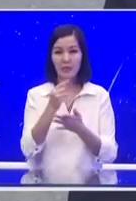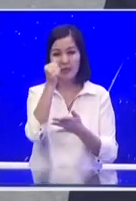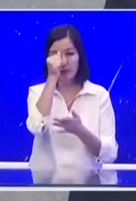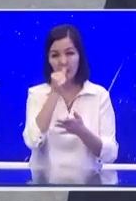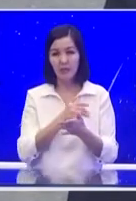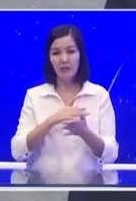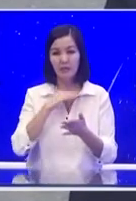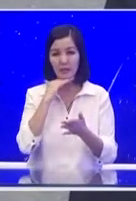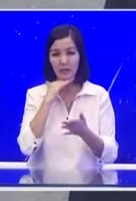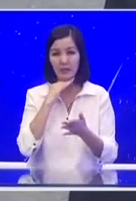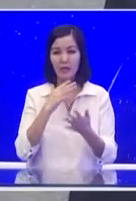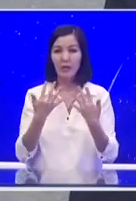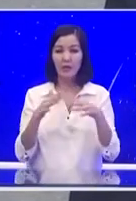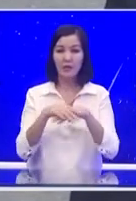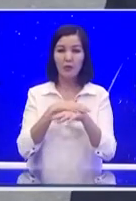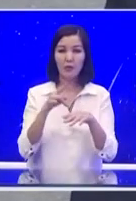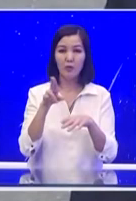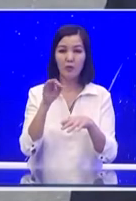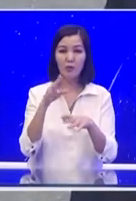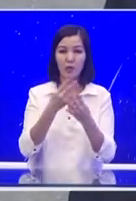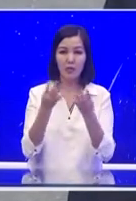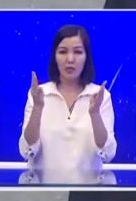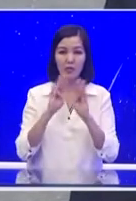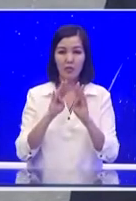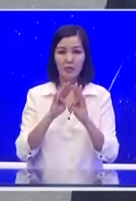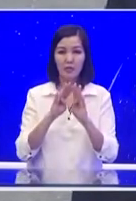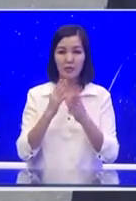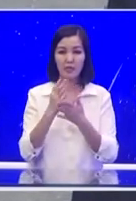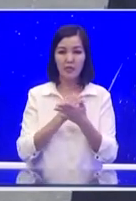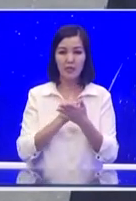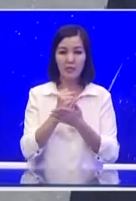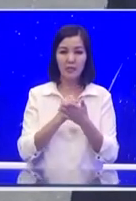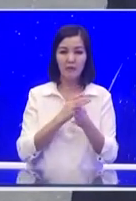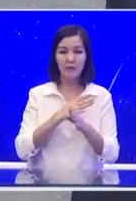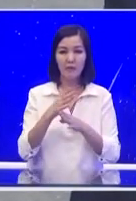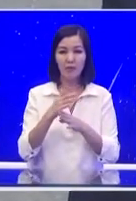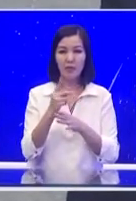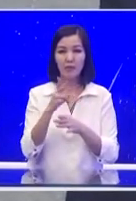Также для жителей села Достык, закрытых на карантин, из резервного фонда района выделено